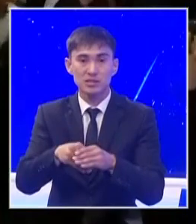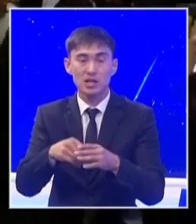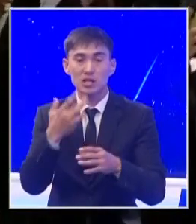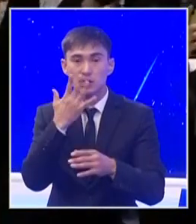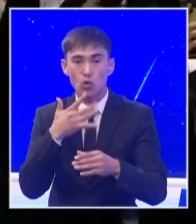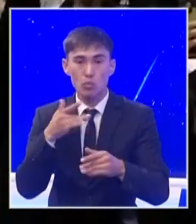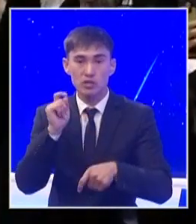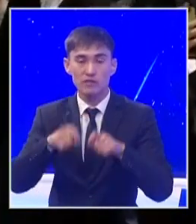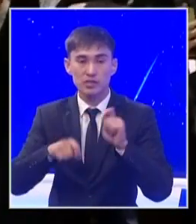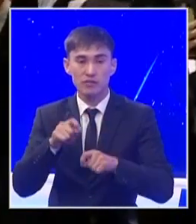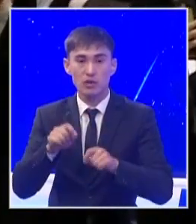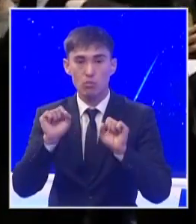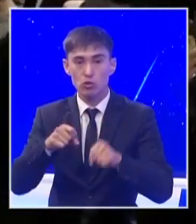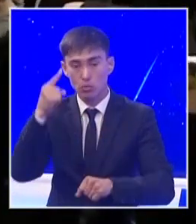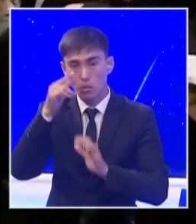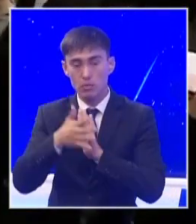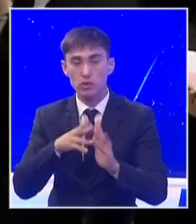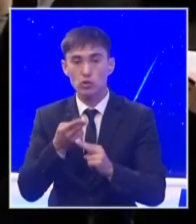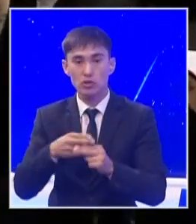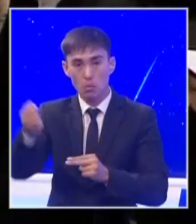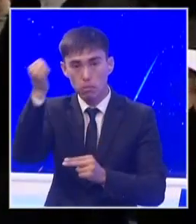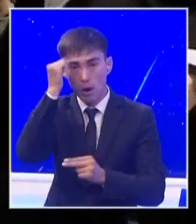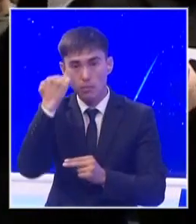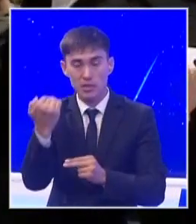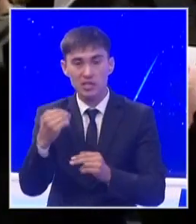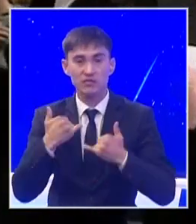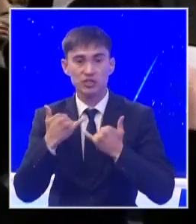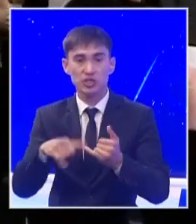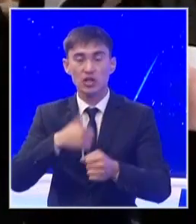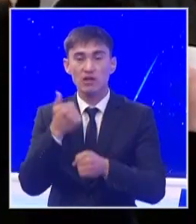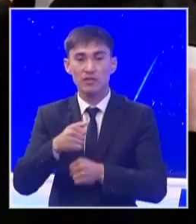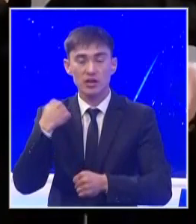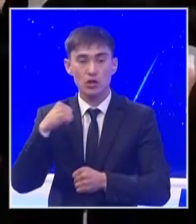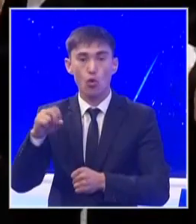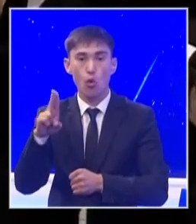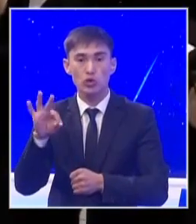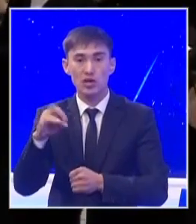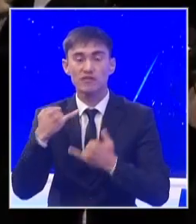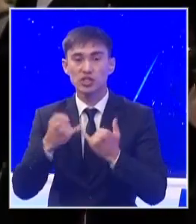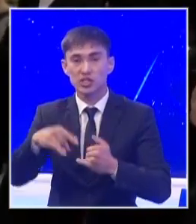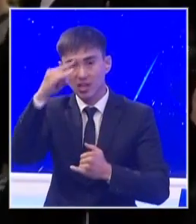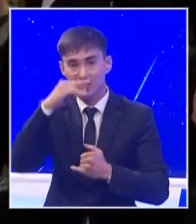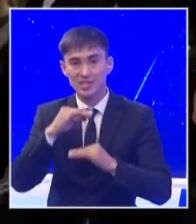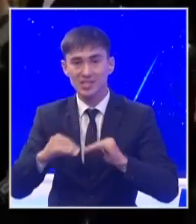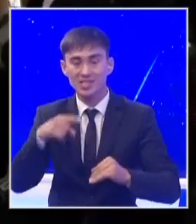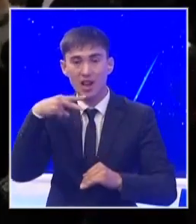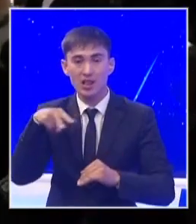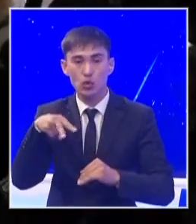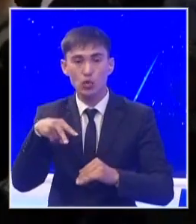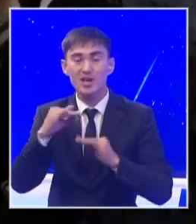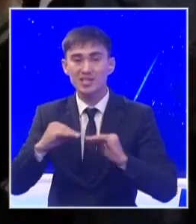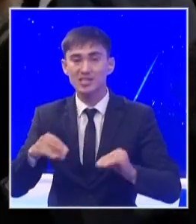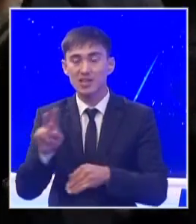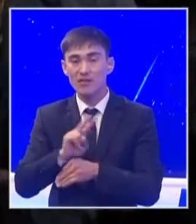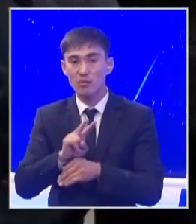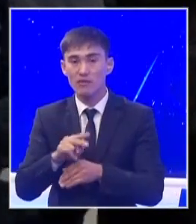зарубежных фестивалях. Нужно понимать, что это памятник не только в честь главного героя Кожи, но и в честь казахской детской литературы и детских